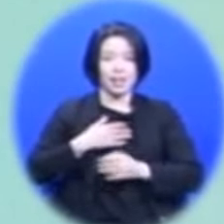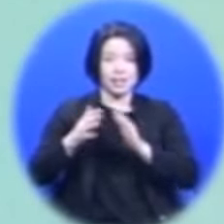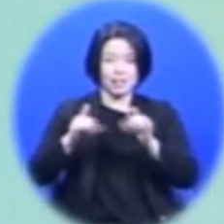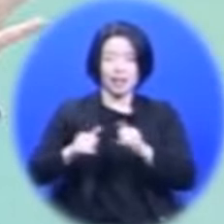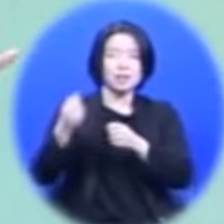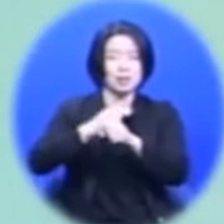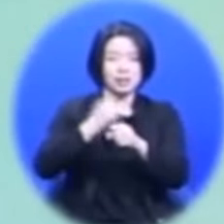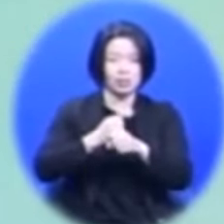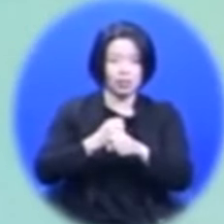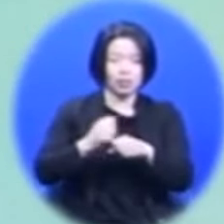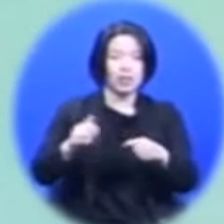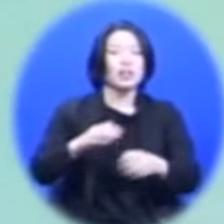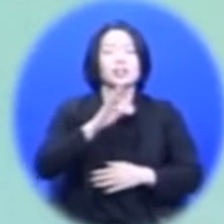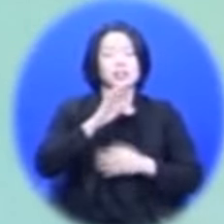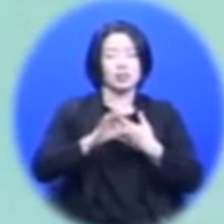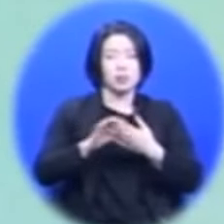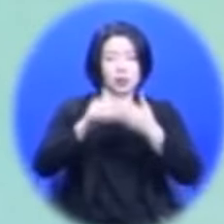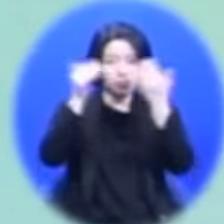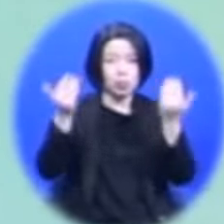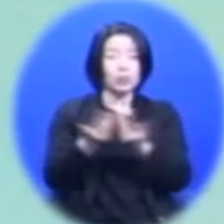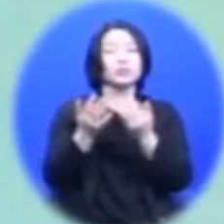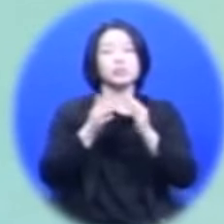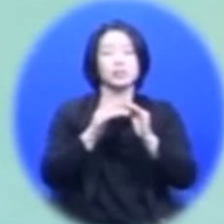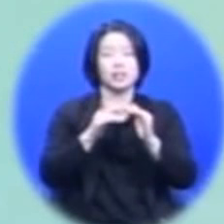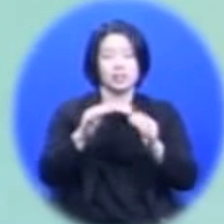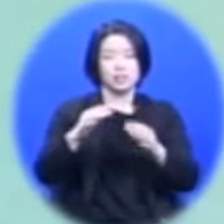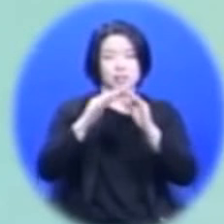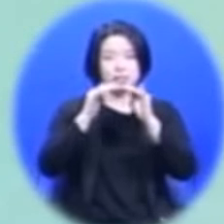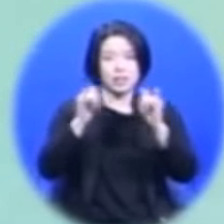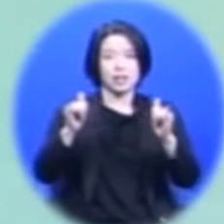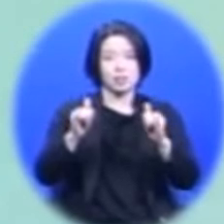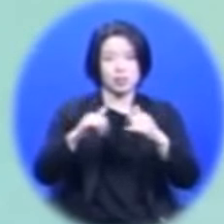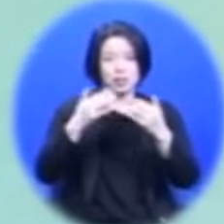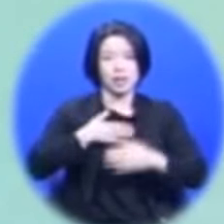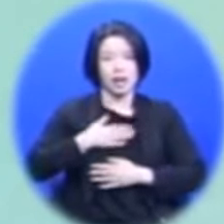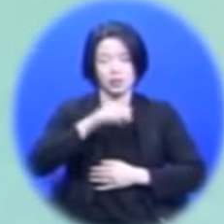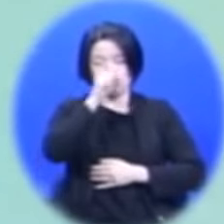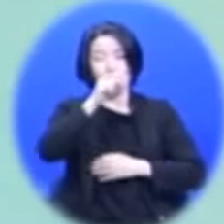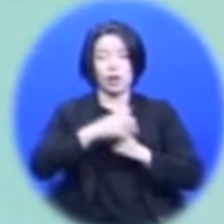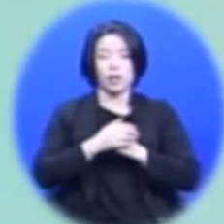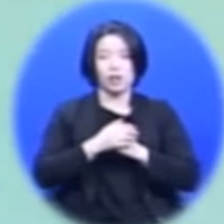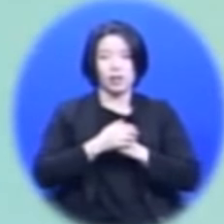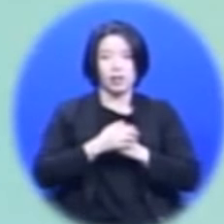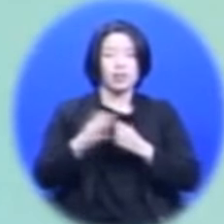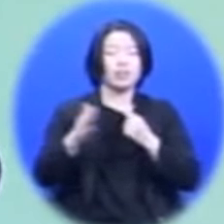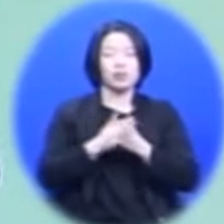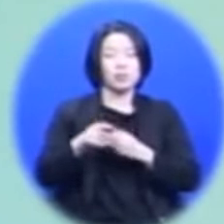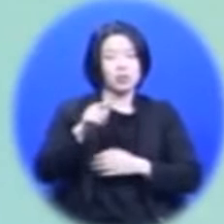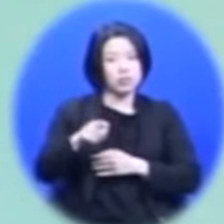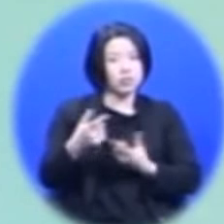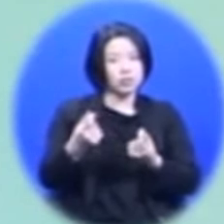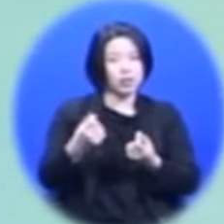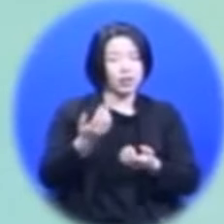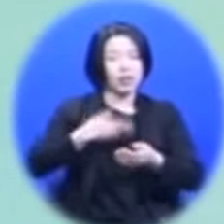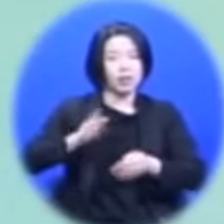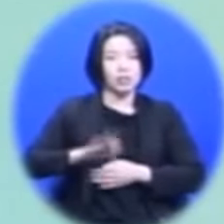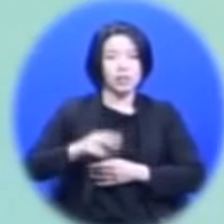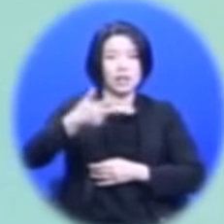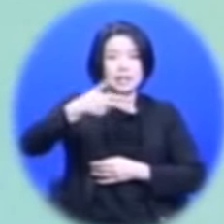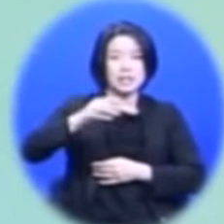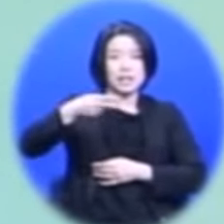만들면 이제 모든 교인이 나를 다 좋아하는 사람. 그렇게 했는데 이 목사님 재신임 투표